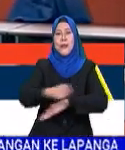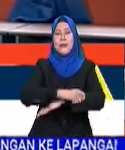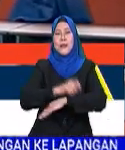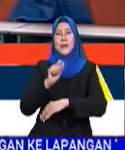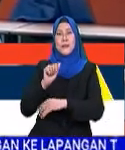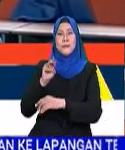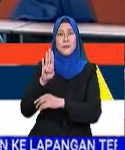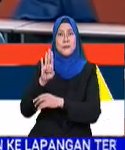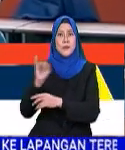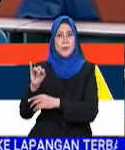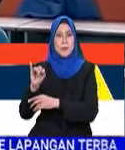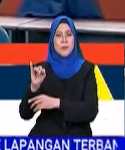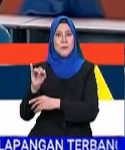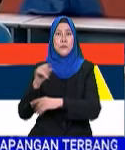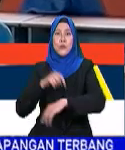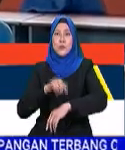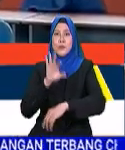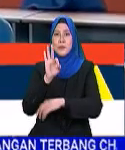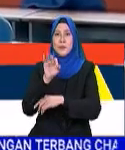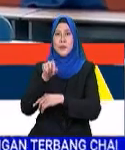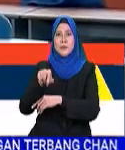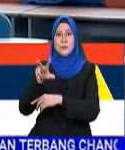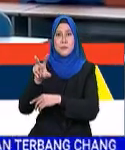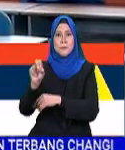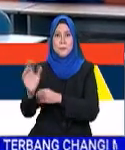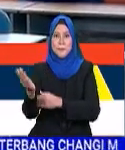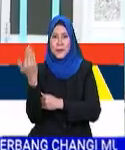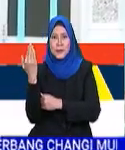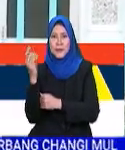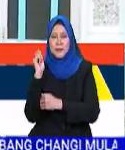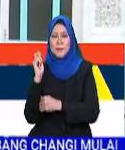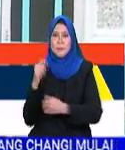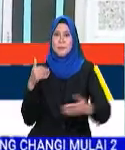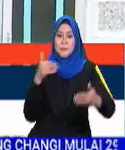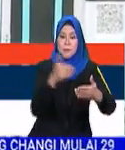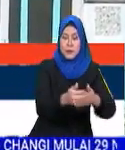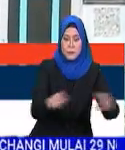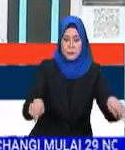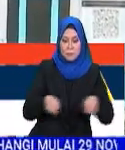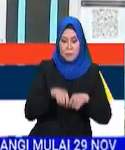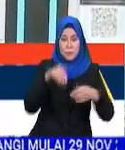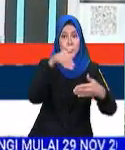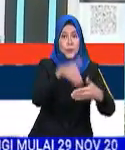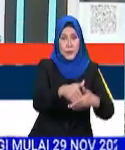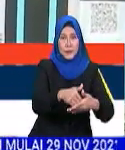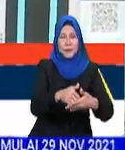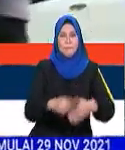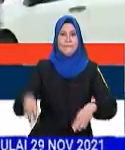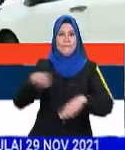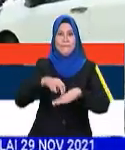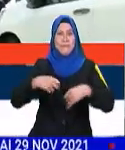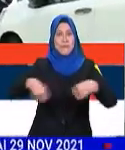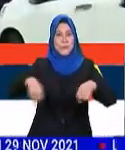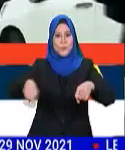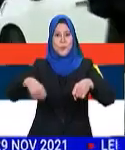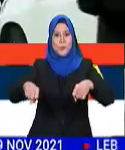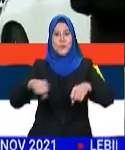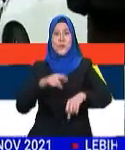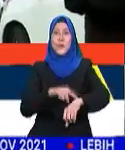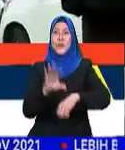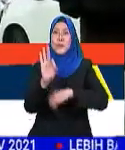Cik Karim kira-kira 9.30 minit pagi tadi. Beliau tiba di pusat mengundi ini dengan menaiki motosikal